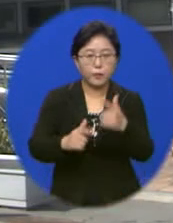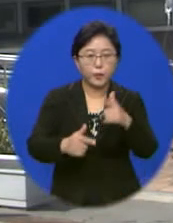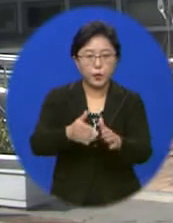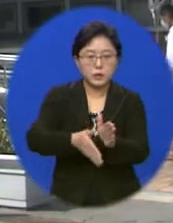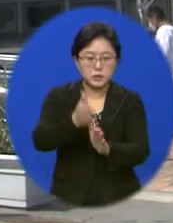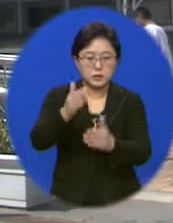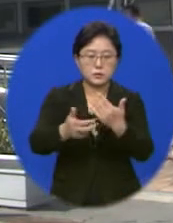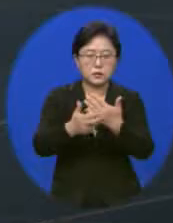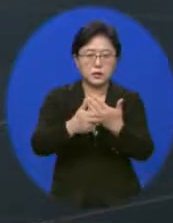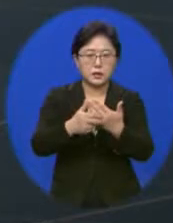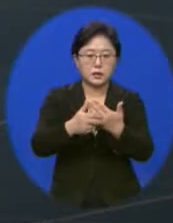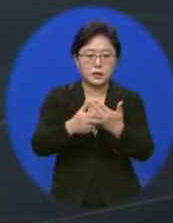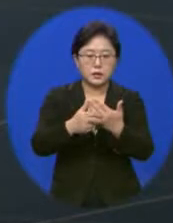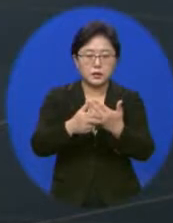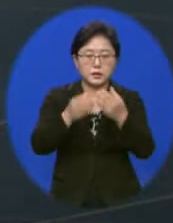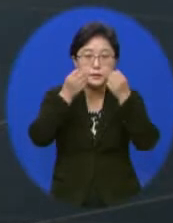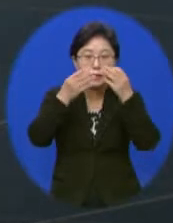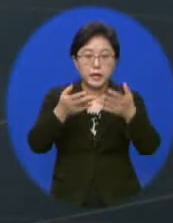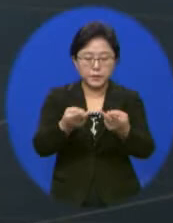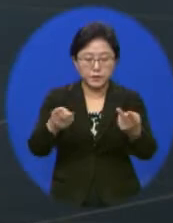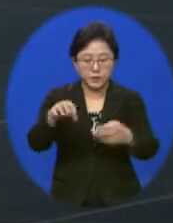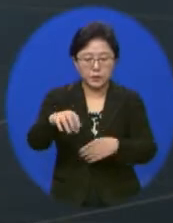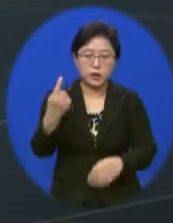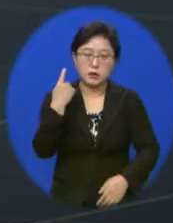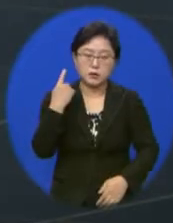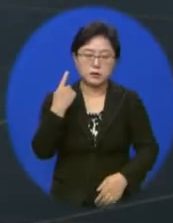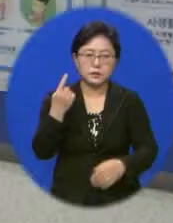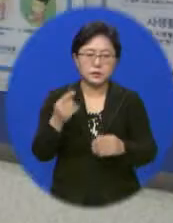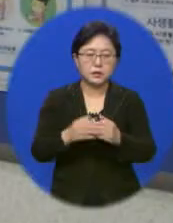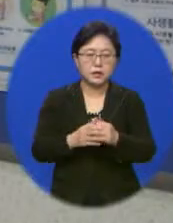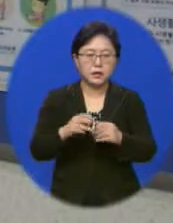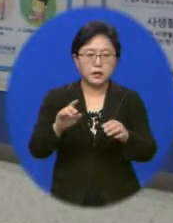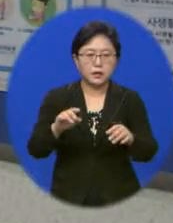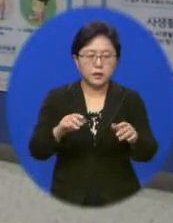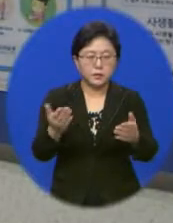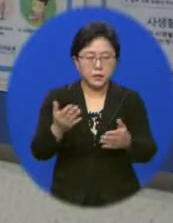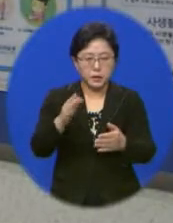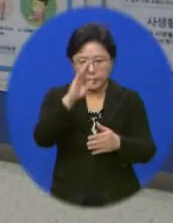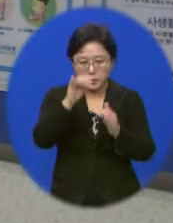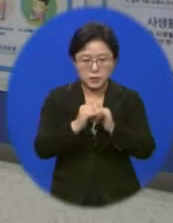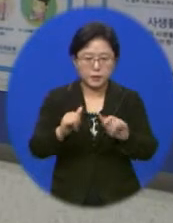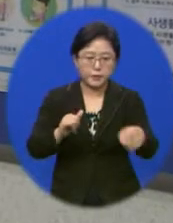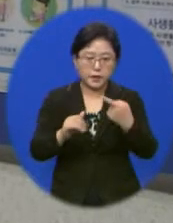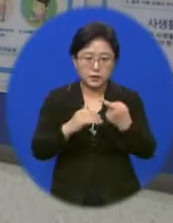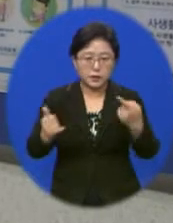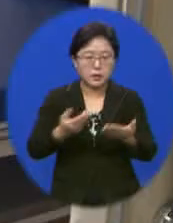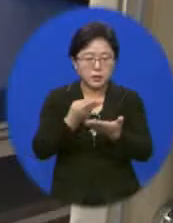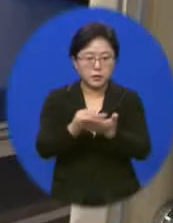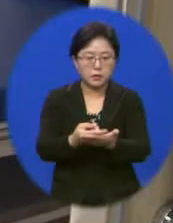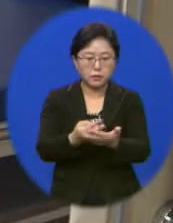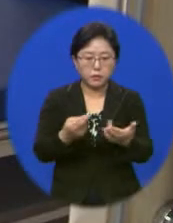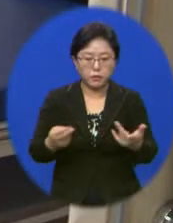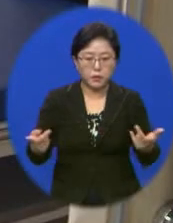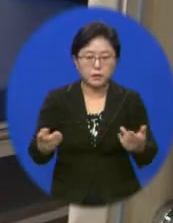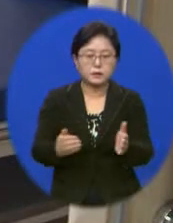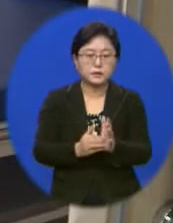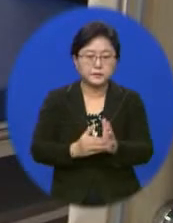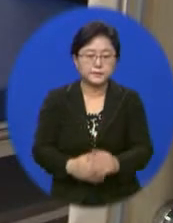목포시 의료원의 신관 병실입니다. 어제까지만 해도 환자 100여 명이 입원해 있던 병실이 텅 비어